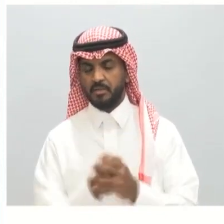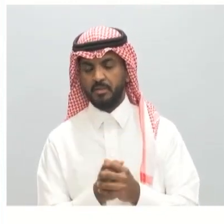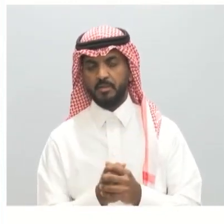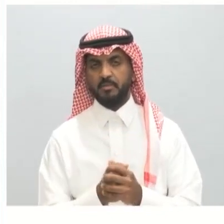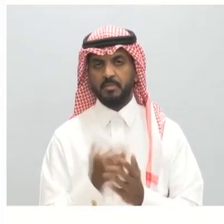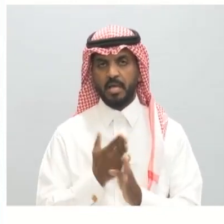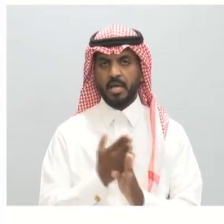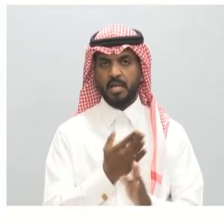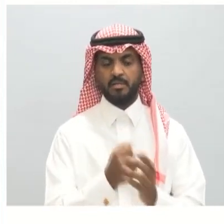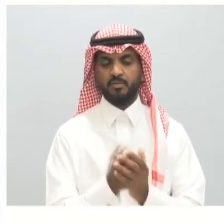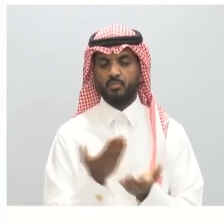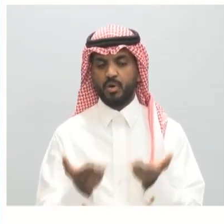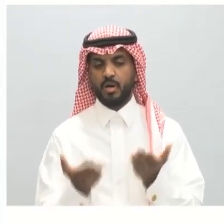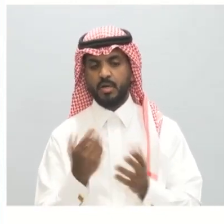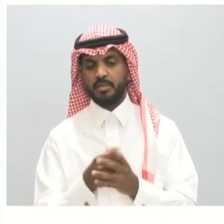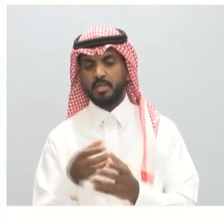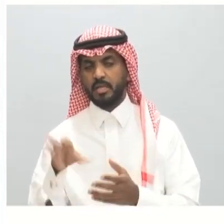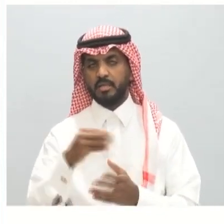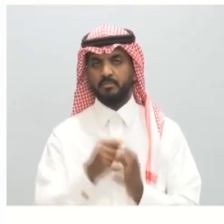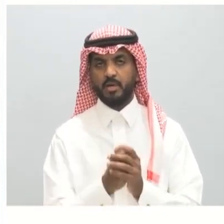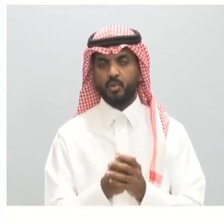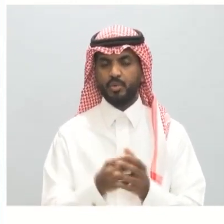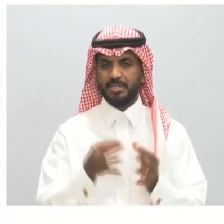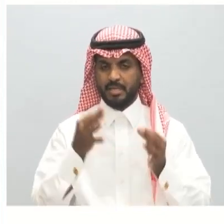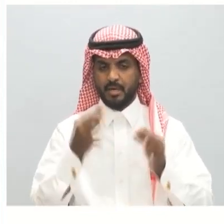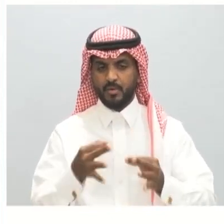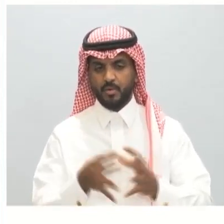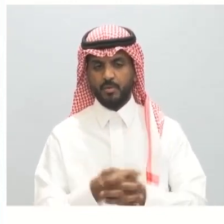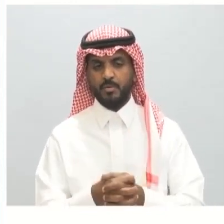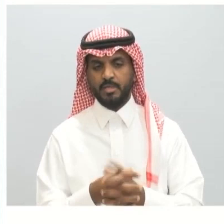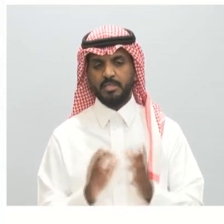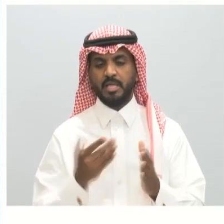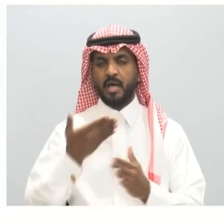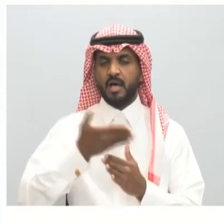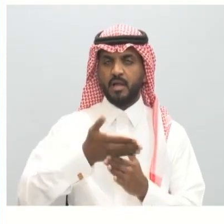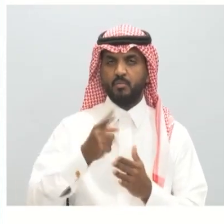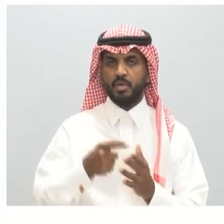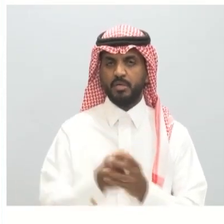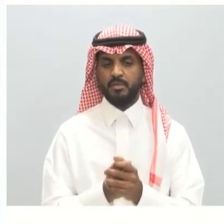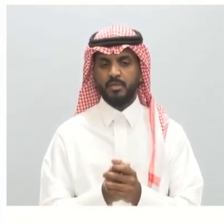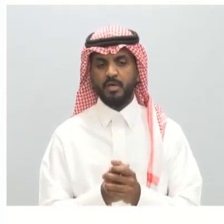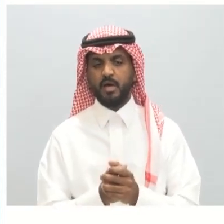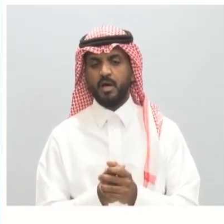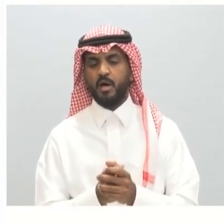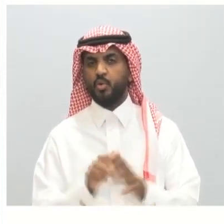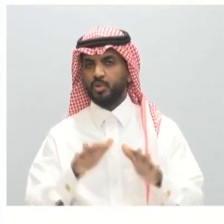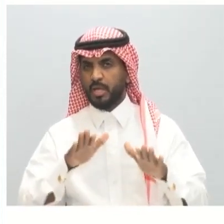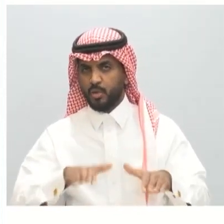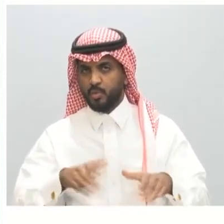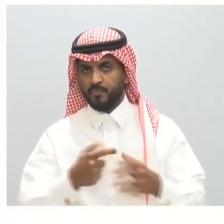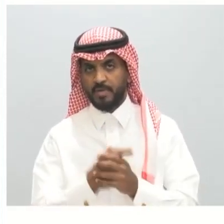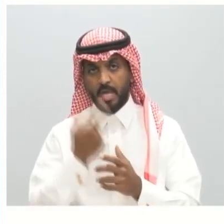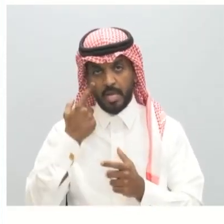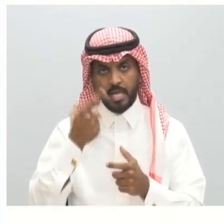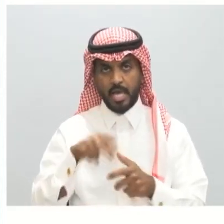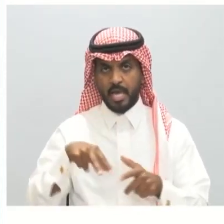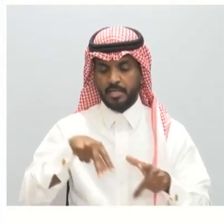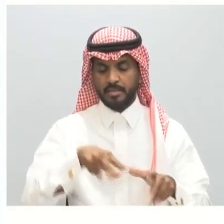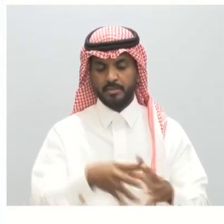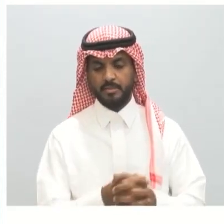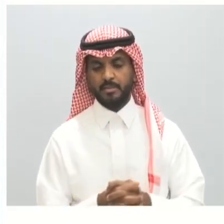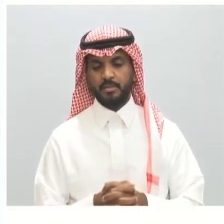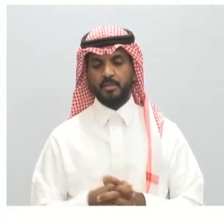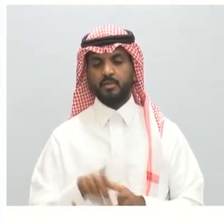الحالات مثل مقارنه القيم او او التحقق من ادخال معين او تحكم في الكائنات كذلك تعمل